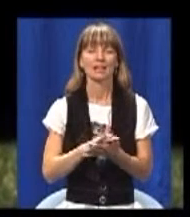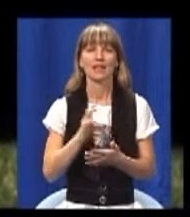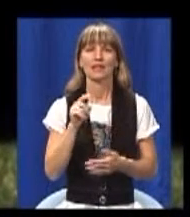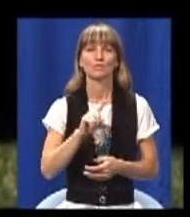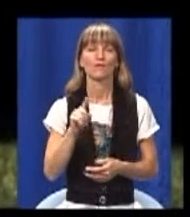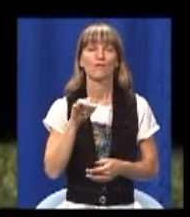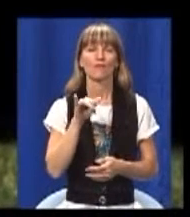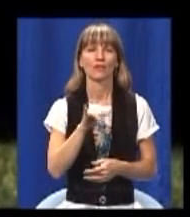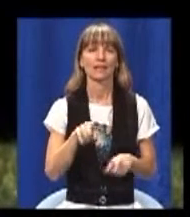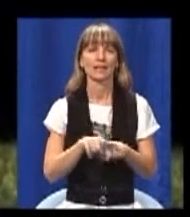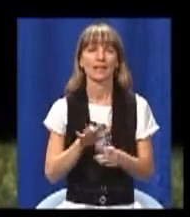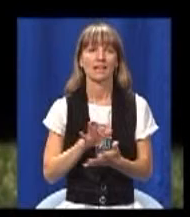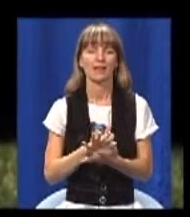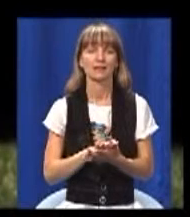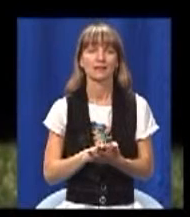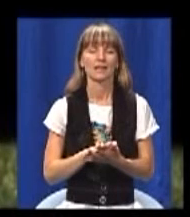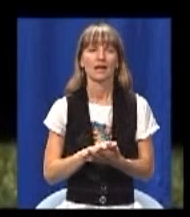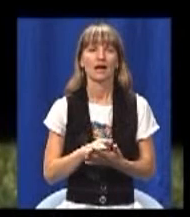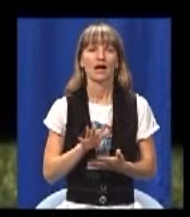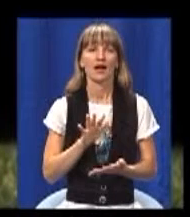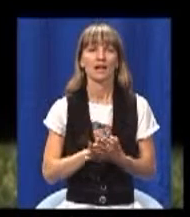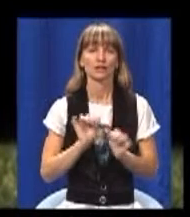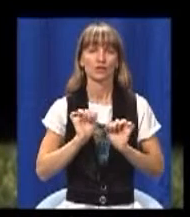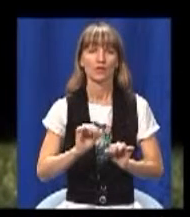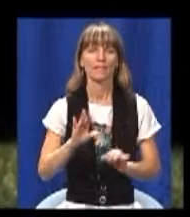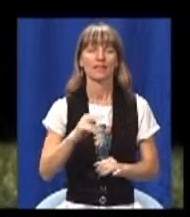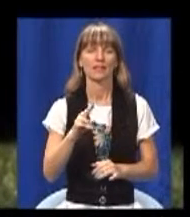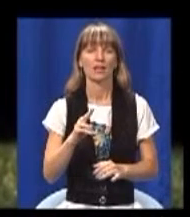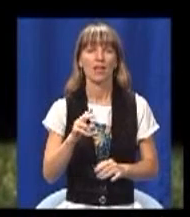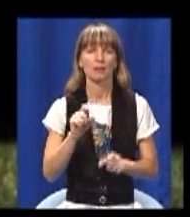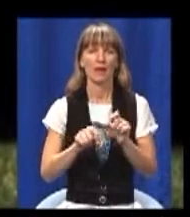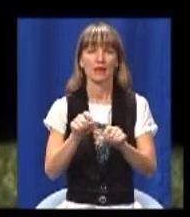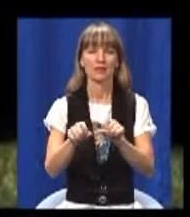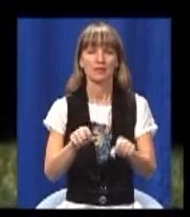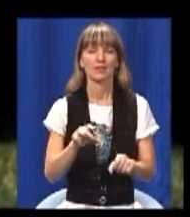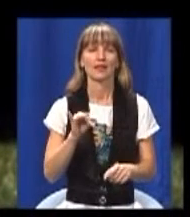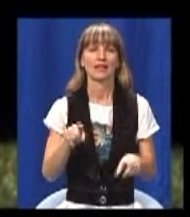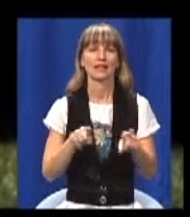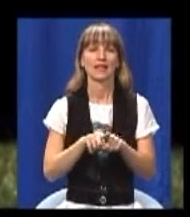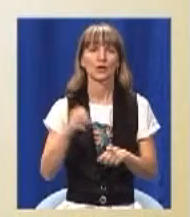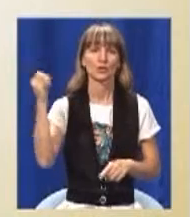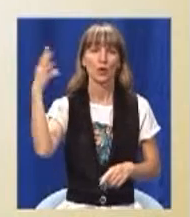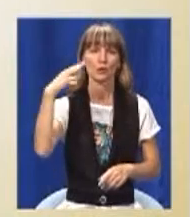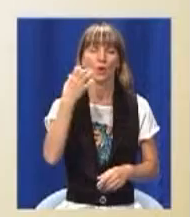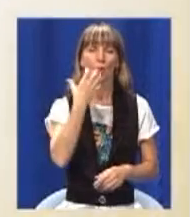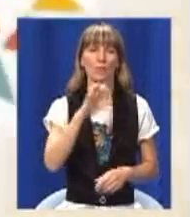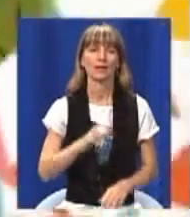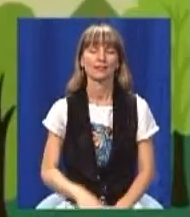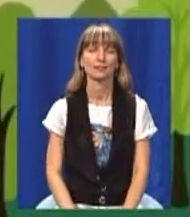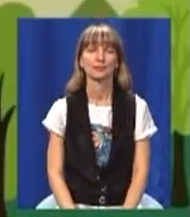що вони такі бруднулі. Крім того, бруд захищає їх від паразитів, а також сонячих опіків.